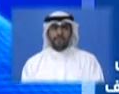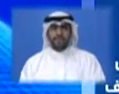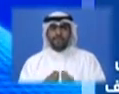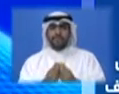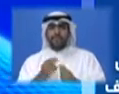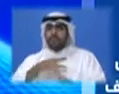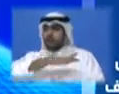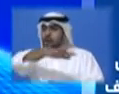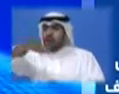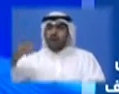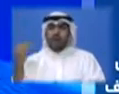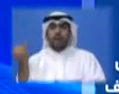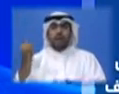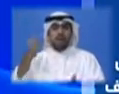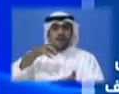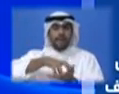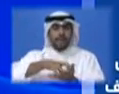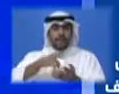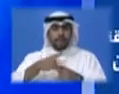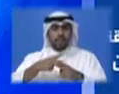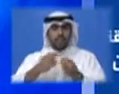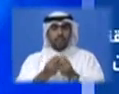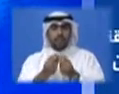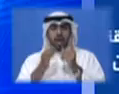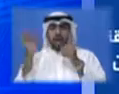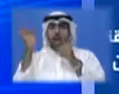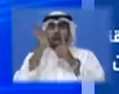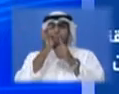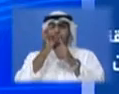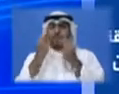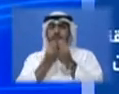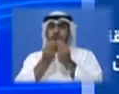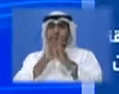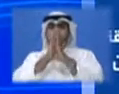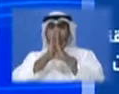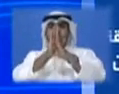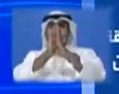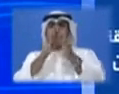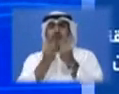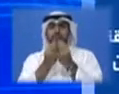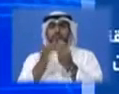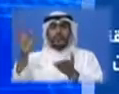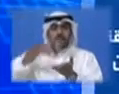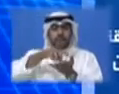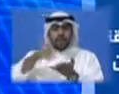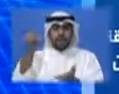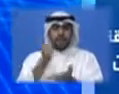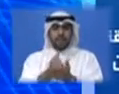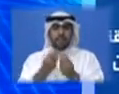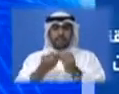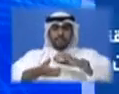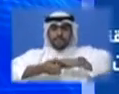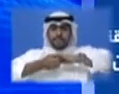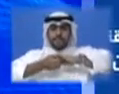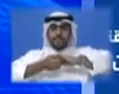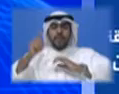وعلى جميع محافظاتها بما يستهدف حماية المستهلك، حيث أثنى المكتب التنفيذي للاتحاد